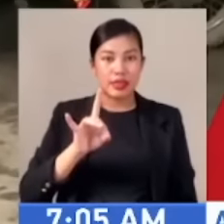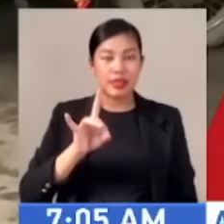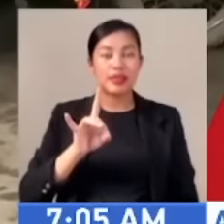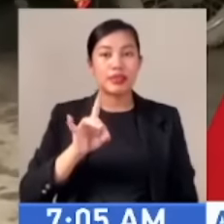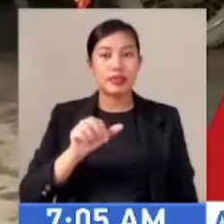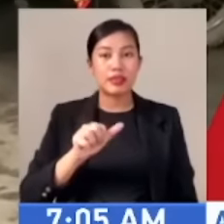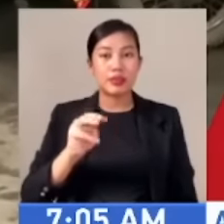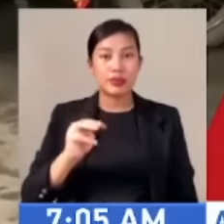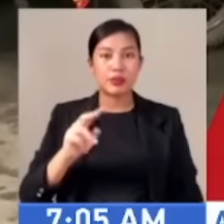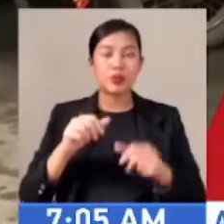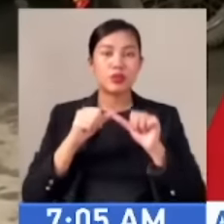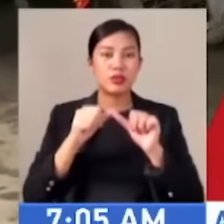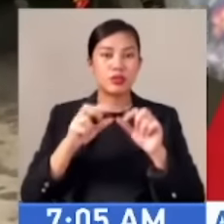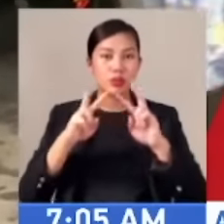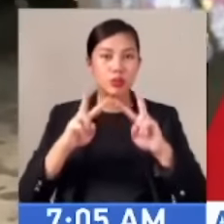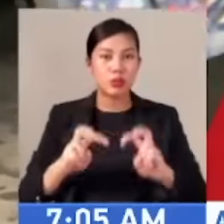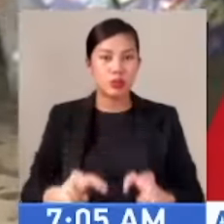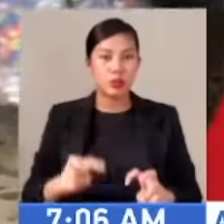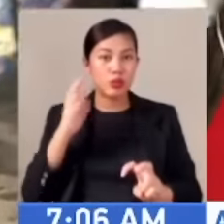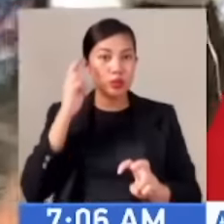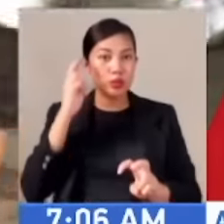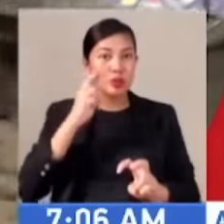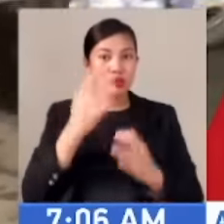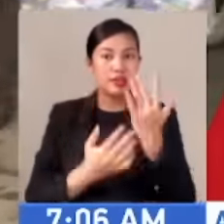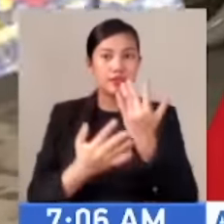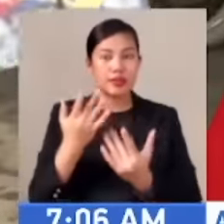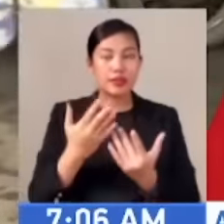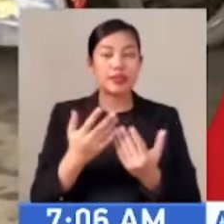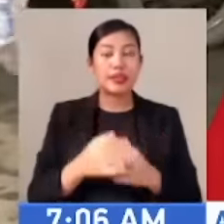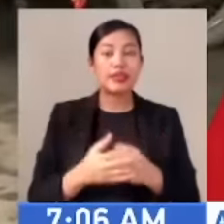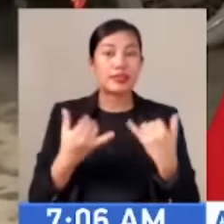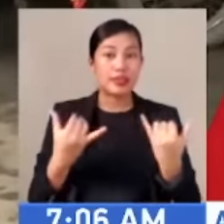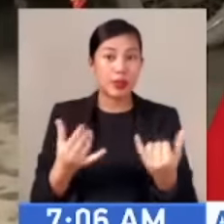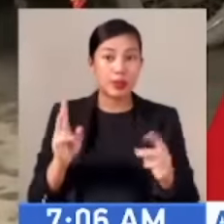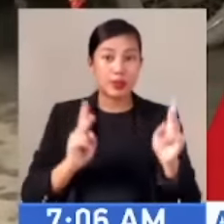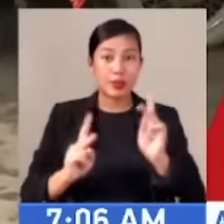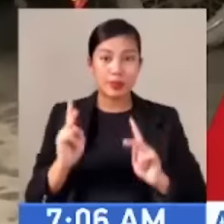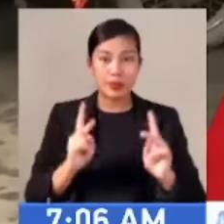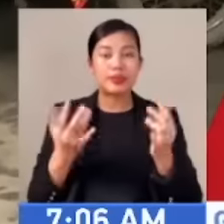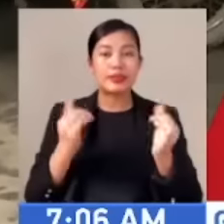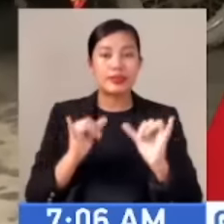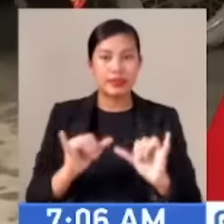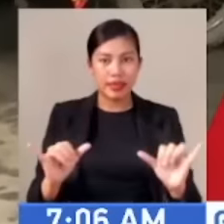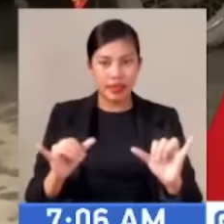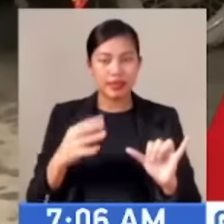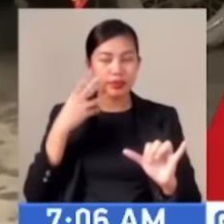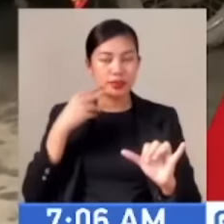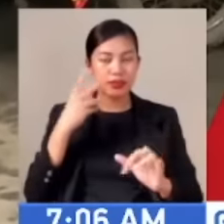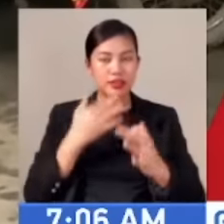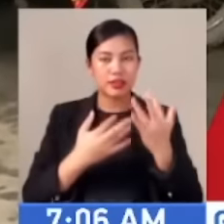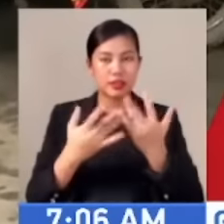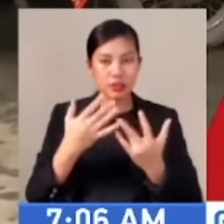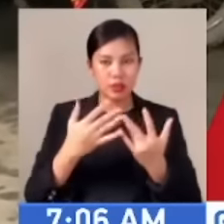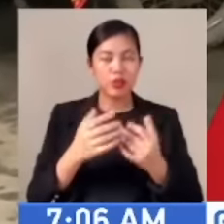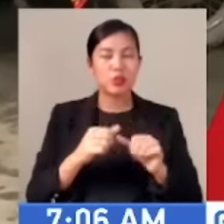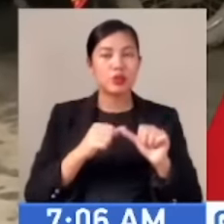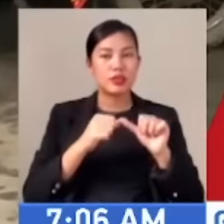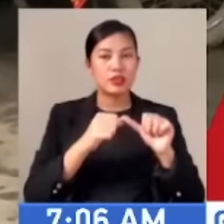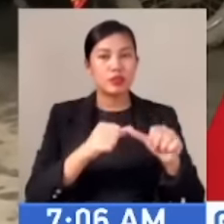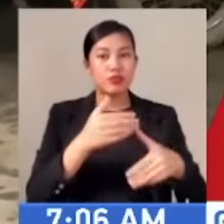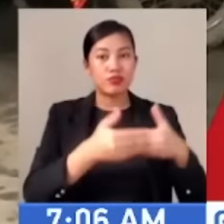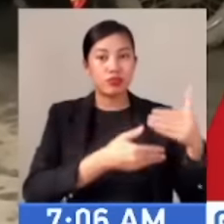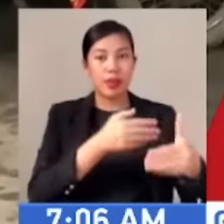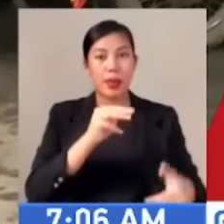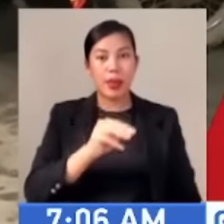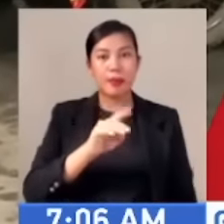oras nito, nandito pa rin sa lugar ang mga residenteng nasunugan habang inaasikaso o inaayos pa ng MDSW o Manila